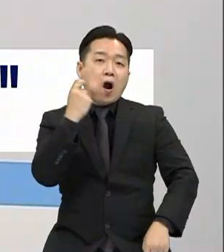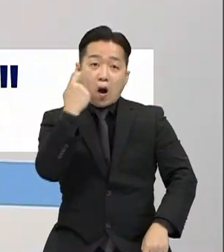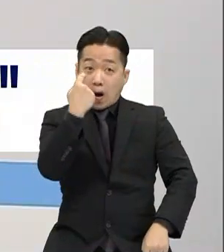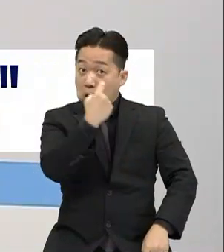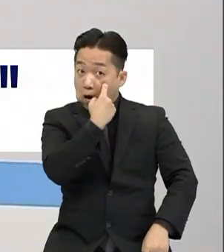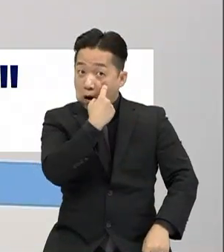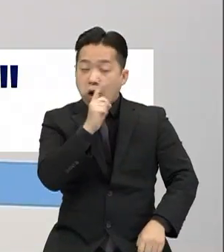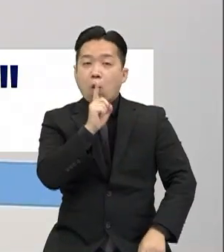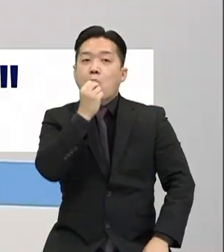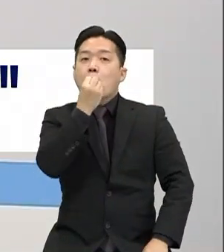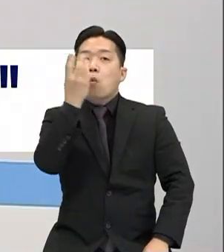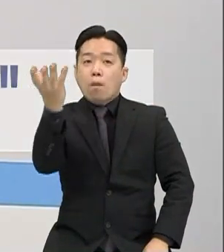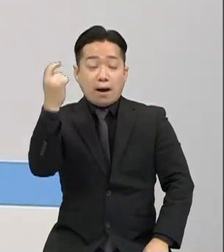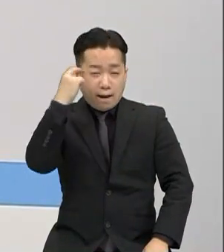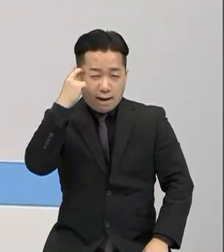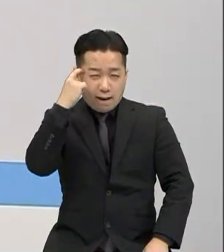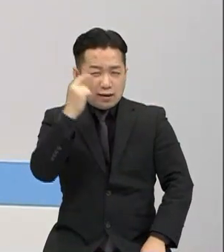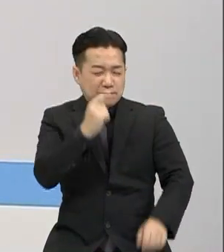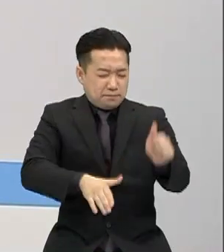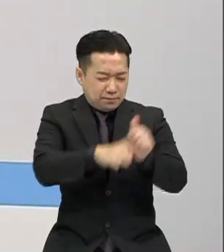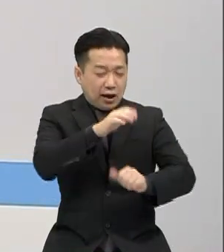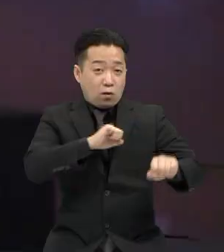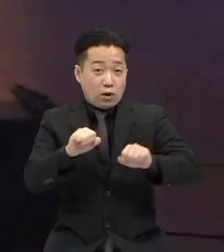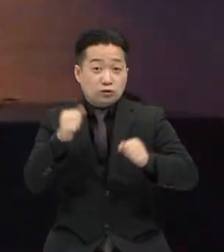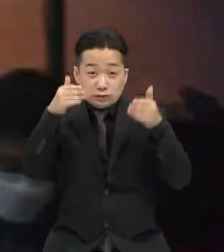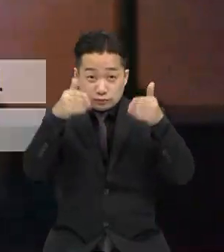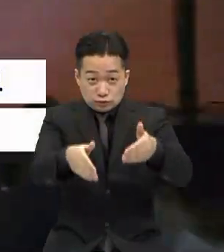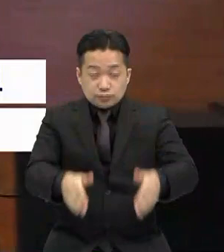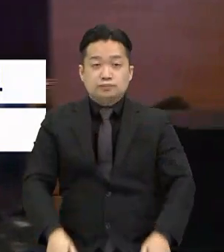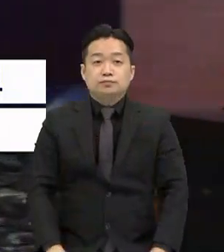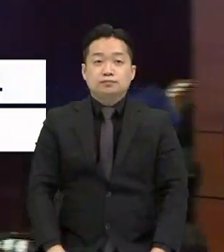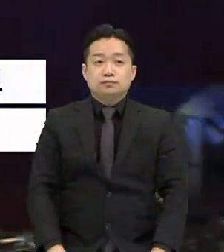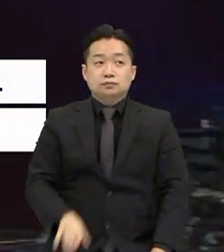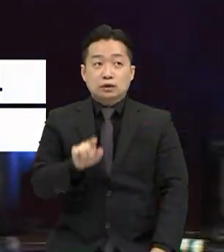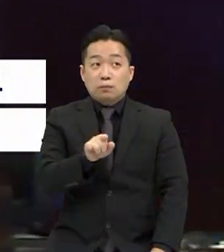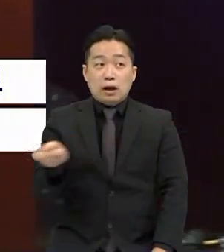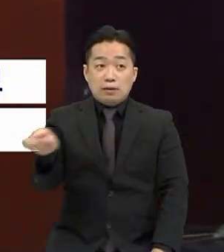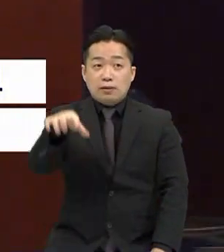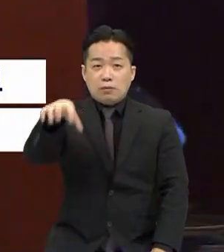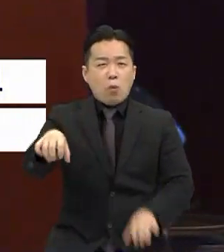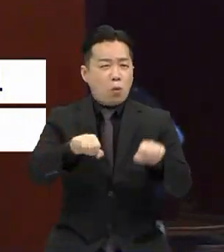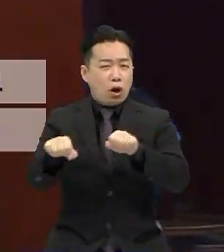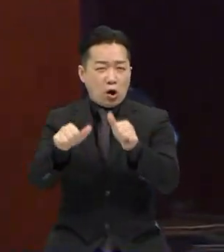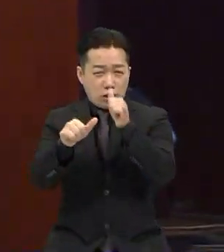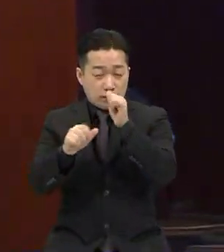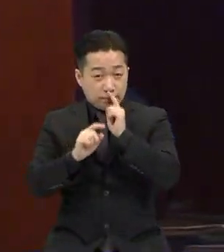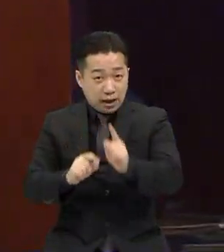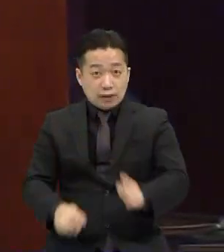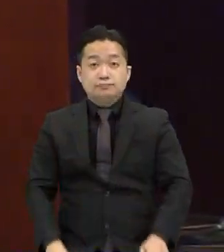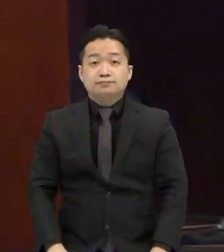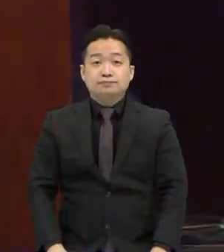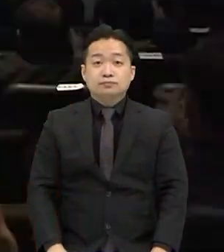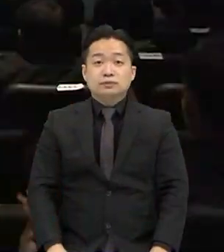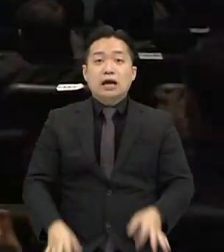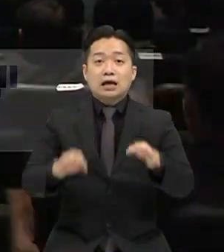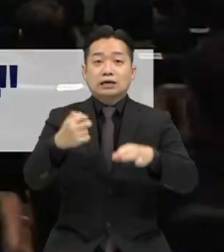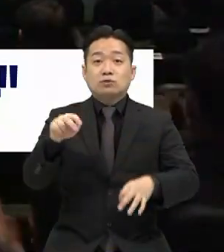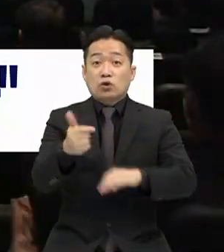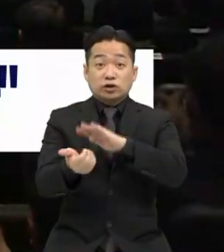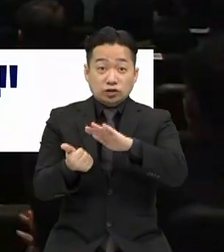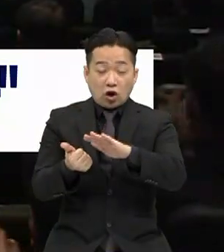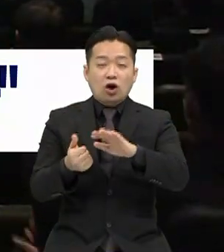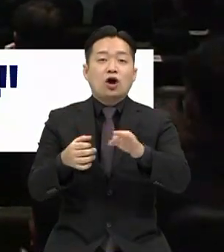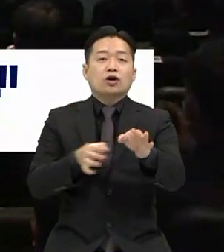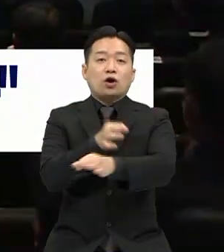고발하겠다며 저격수 활동에 주력했습니다. 제3지대 움직임도 활발해지고 있습니다. 김동연 전